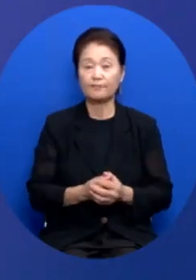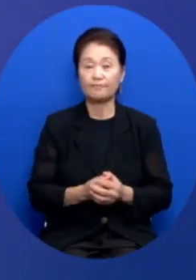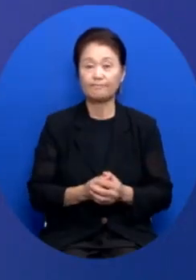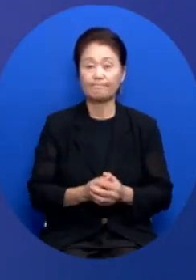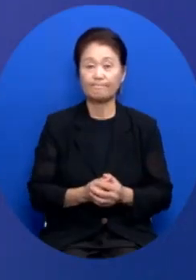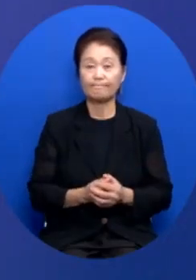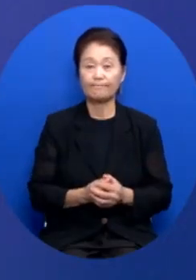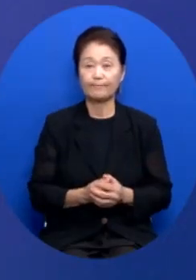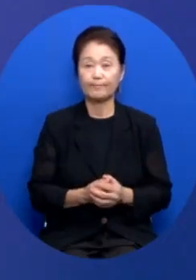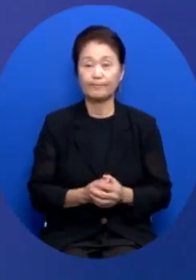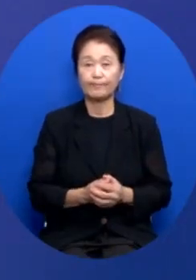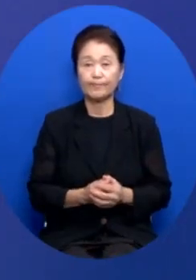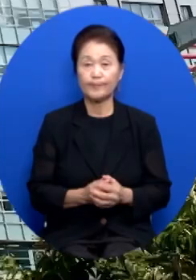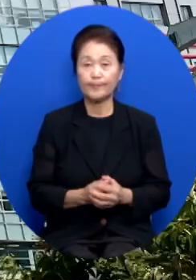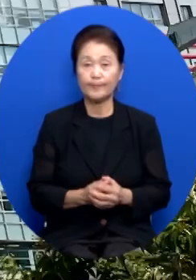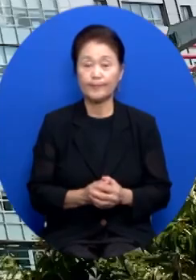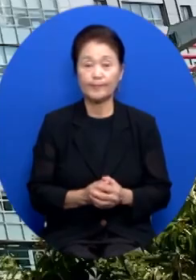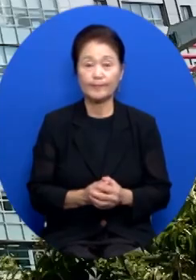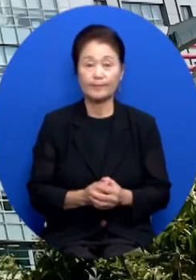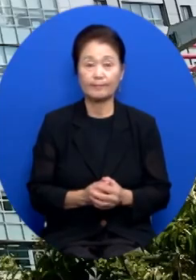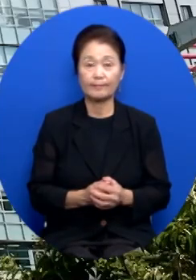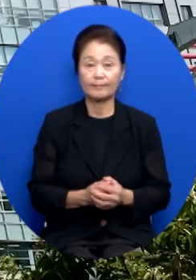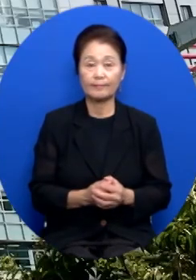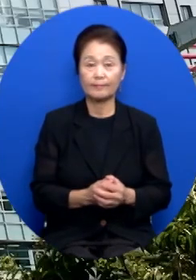오늘의 주요 단신입니다.